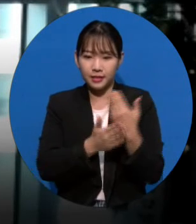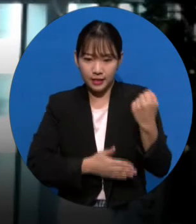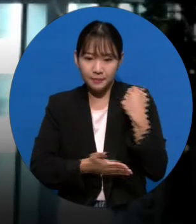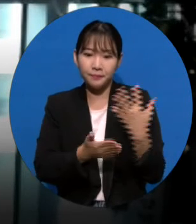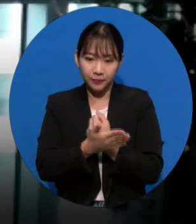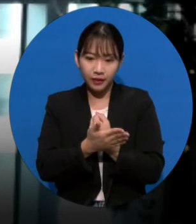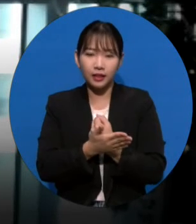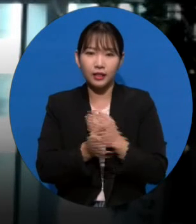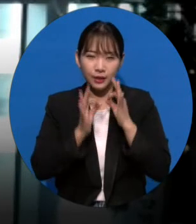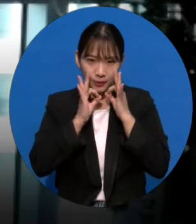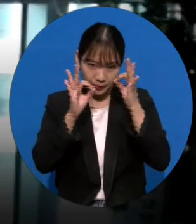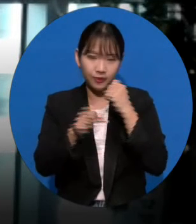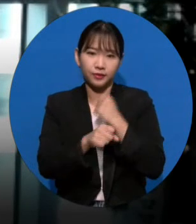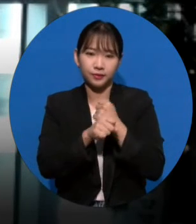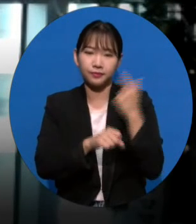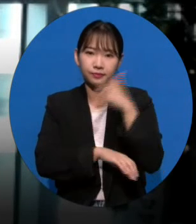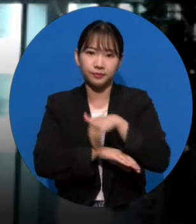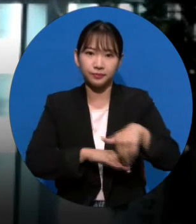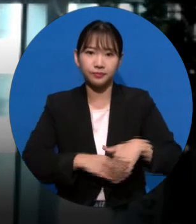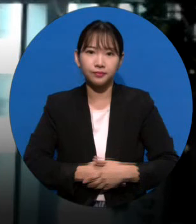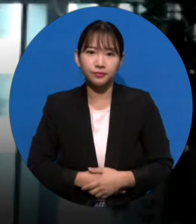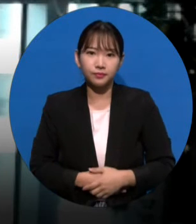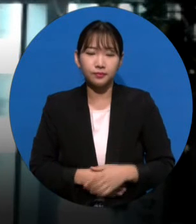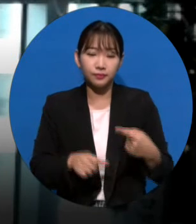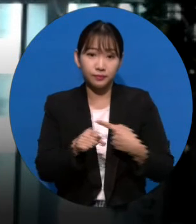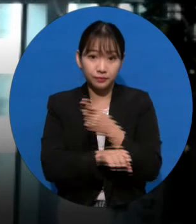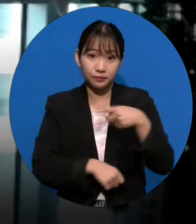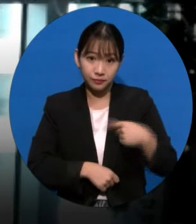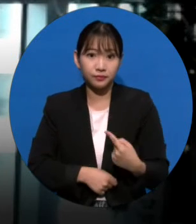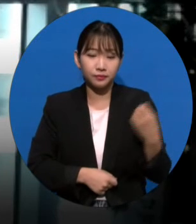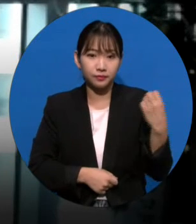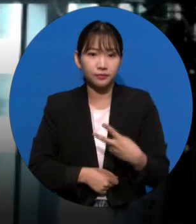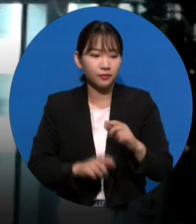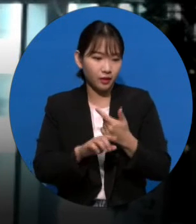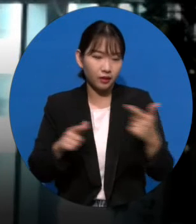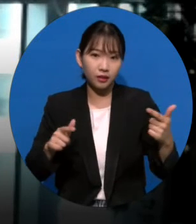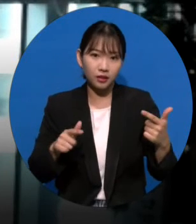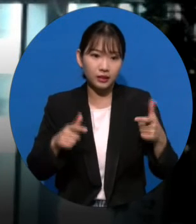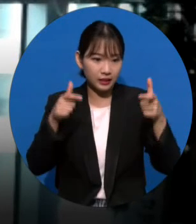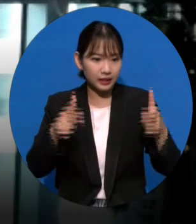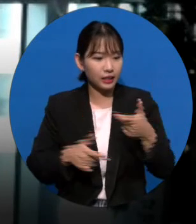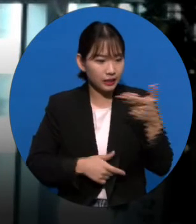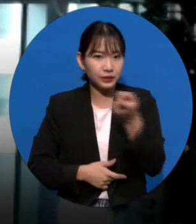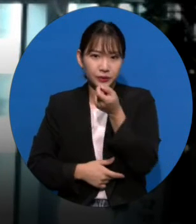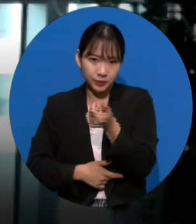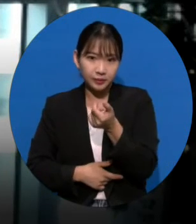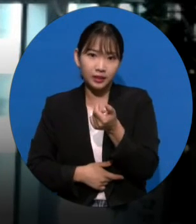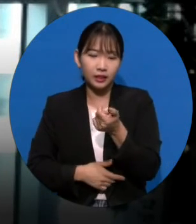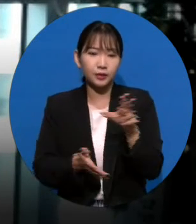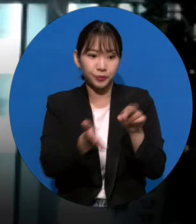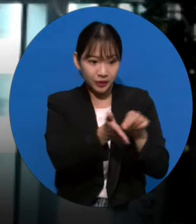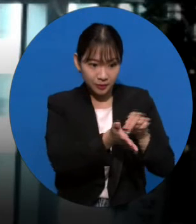확보하는 데 최선의 노력을 다할 그런 각오입니다. 그 외에도 또 여러 가지 이제 지역의 크고 작은